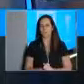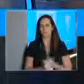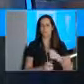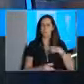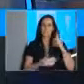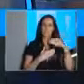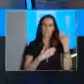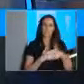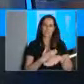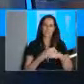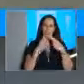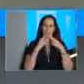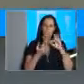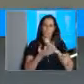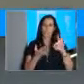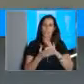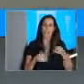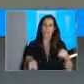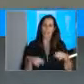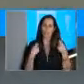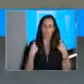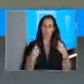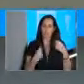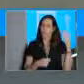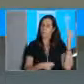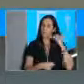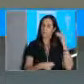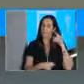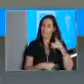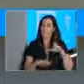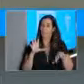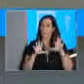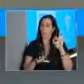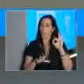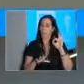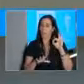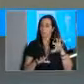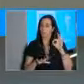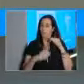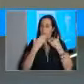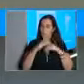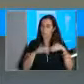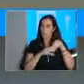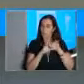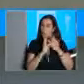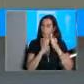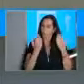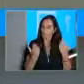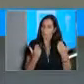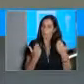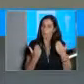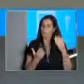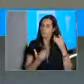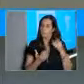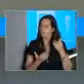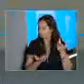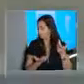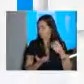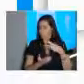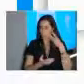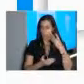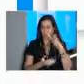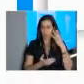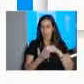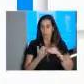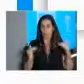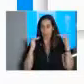צריכים לסיים, ותגובת משרד החינוך. בית הספר בחר לקחת טקסטים מתוך חוברת מאושרת של השפה